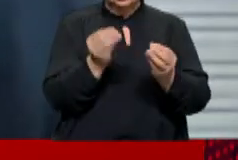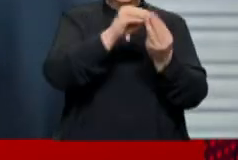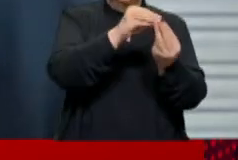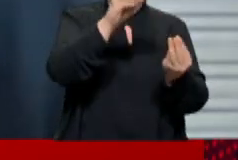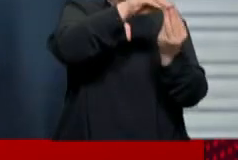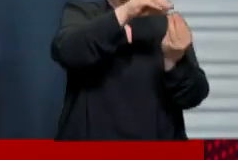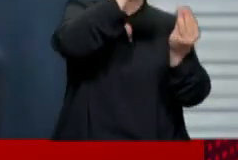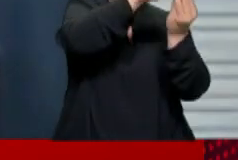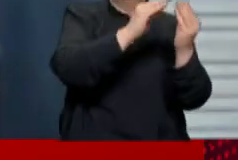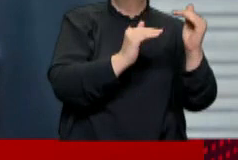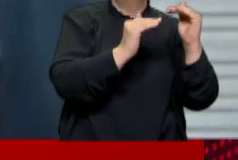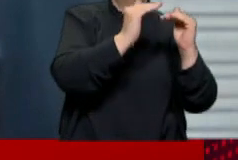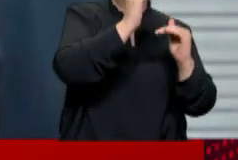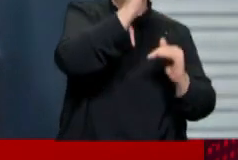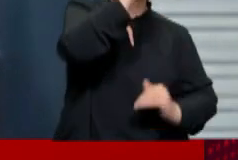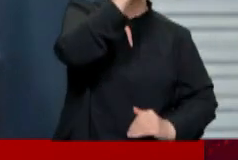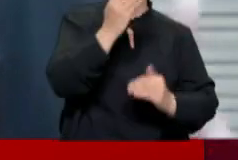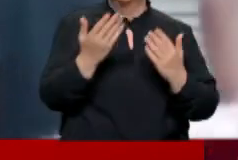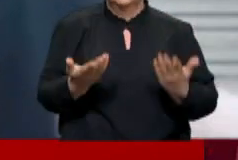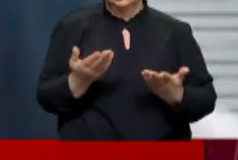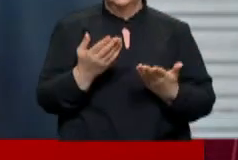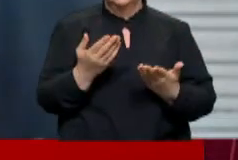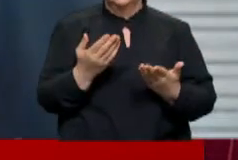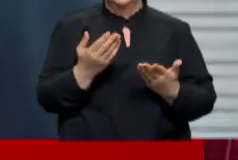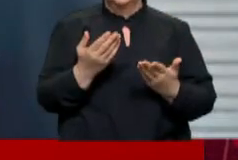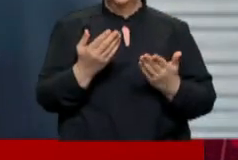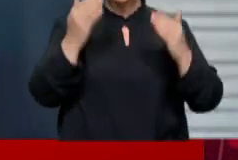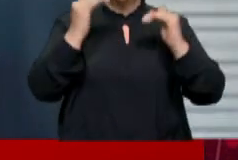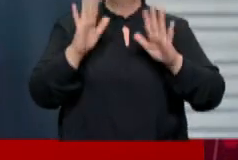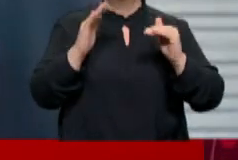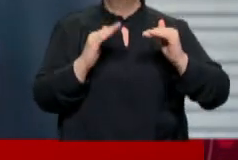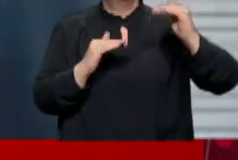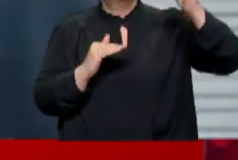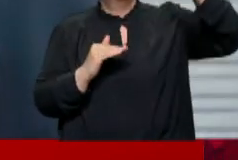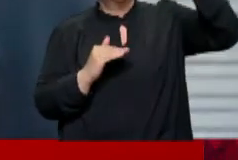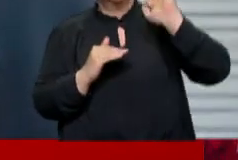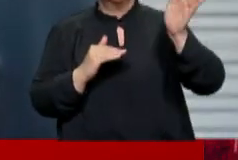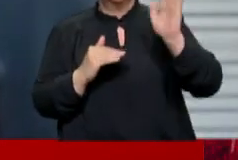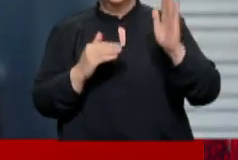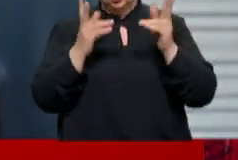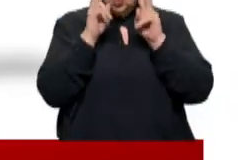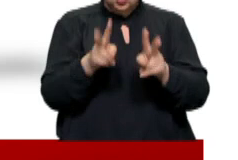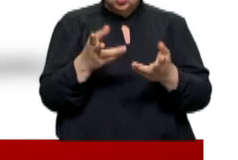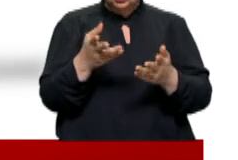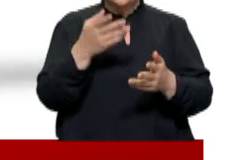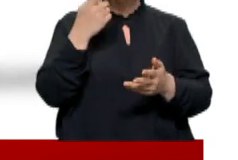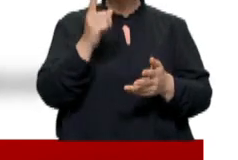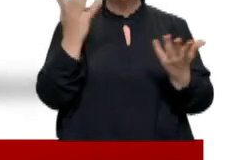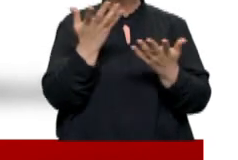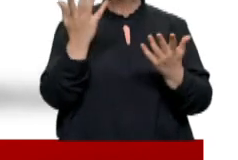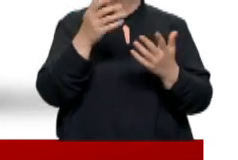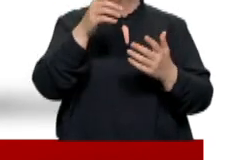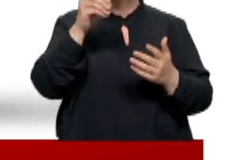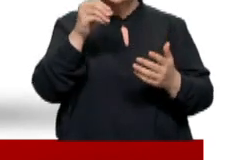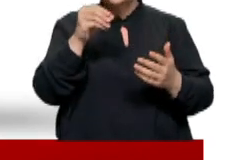koyarak gittiği için bir artış, yani böyle yukarı doğru bir artış zaten görüyoruz. Binlerce kuru,